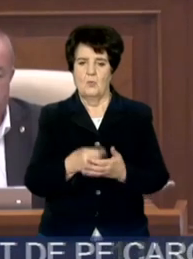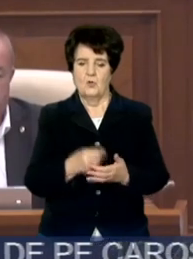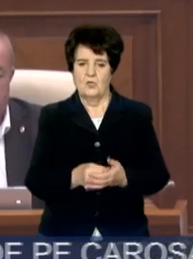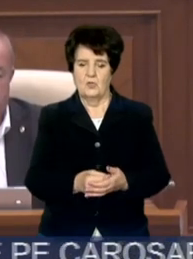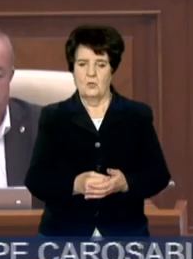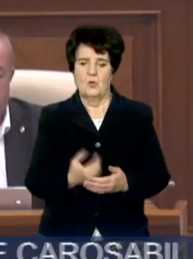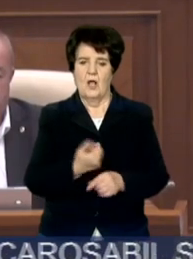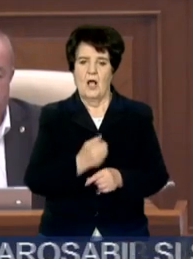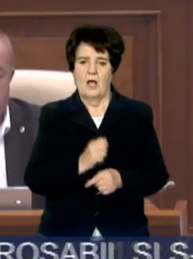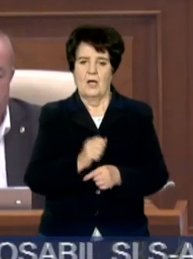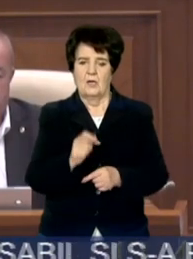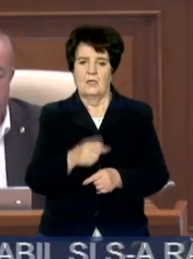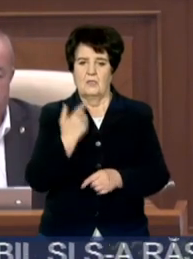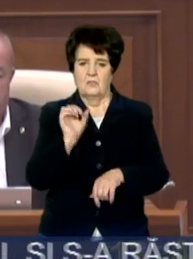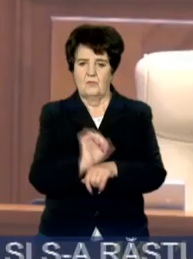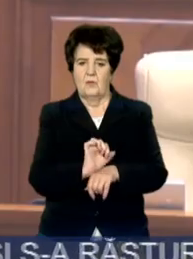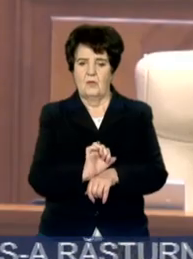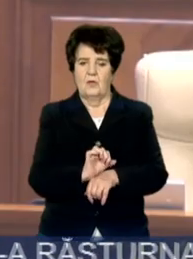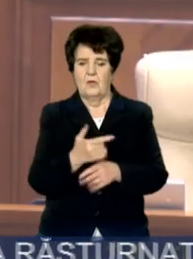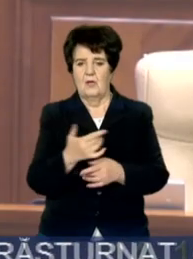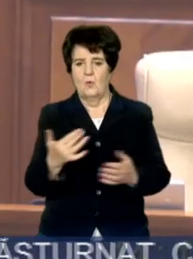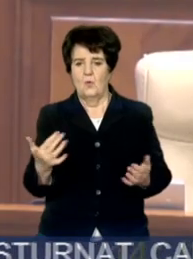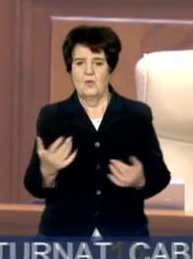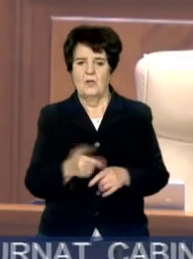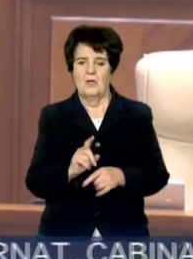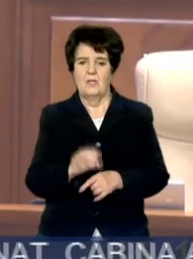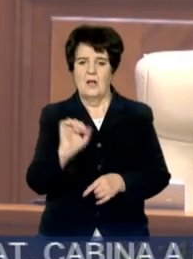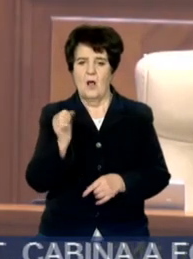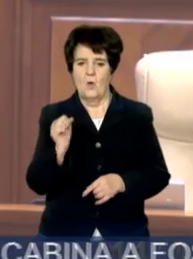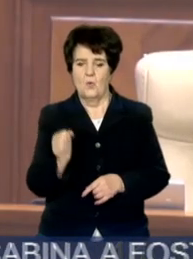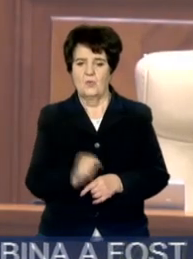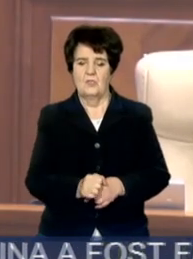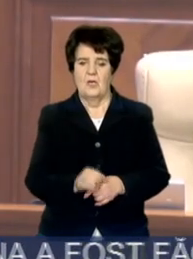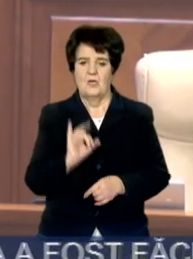totuși opoziția a boicotat reuniunile extraordinare din august și septembrie